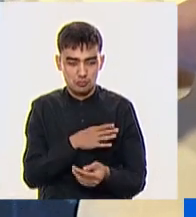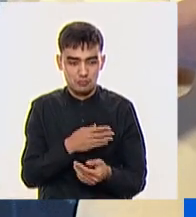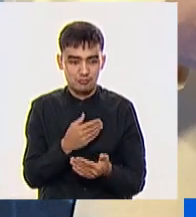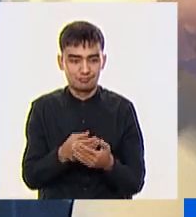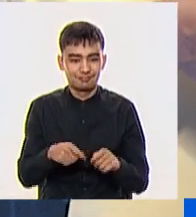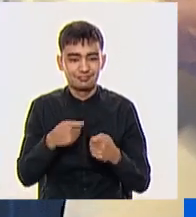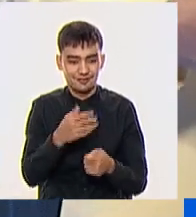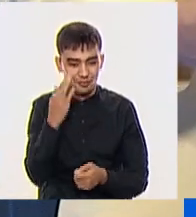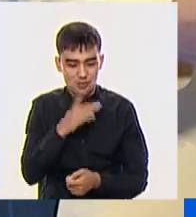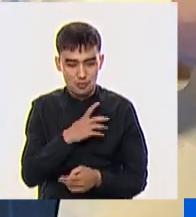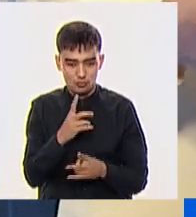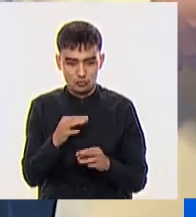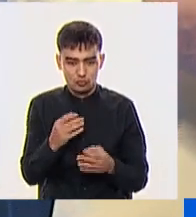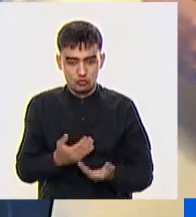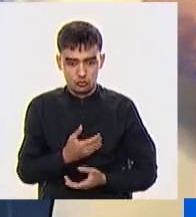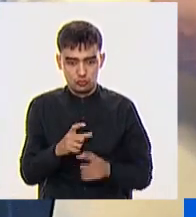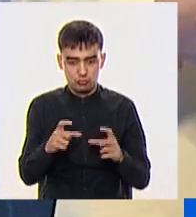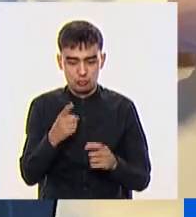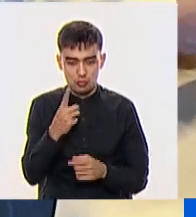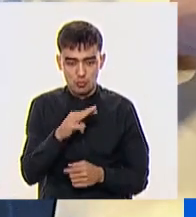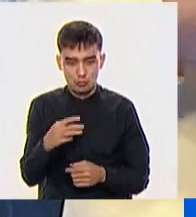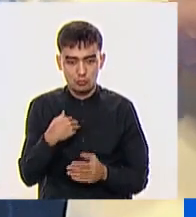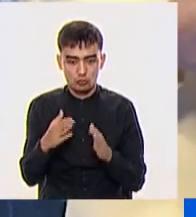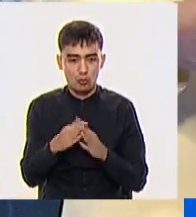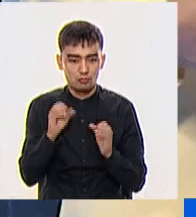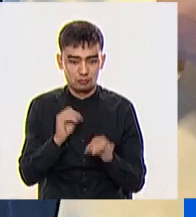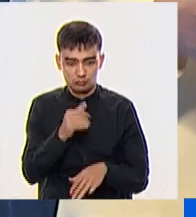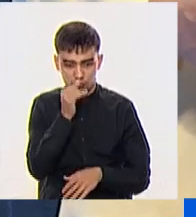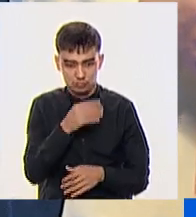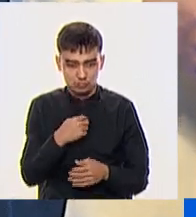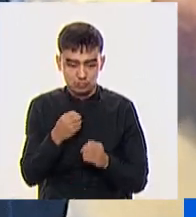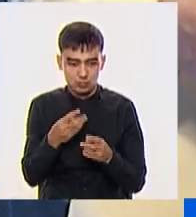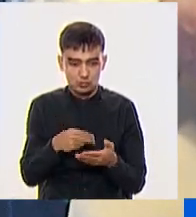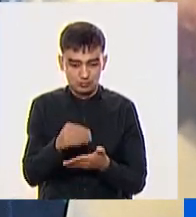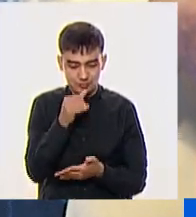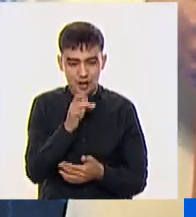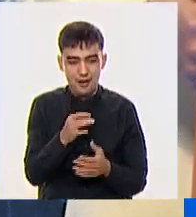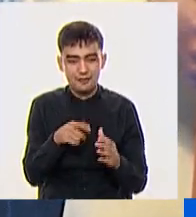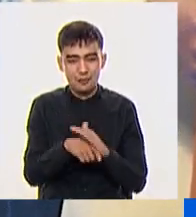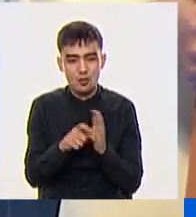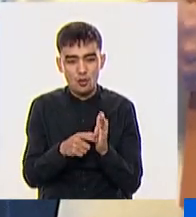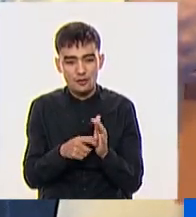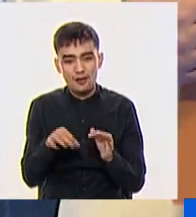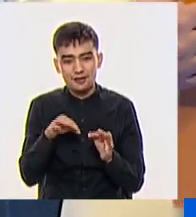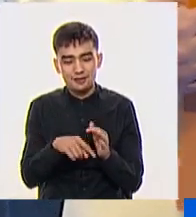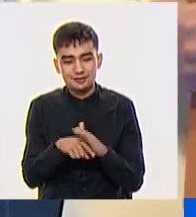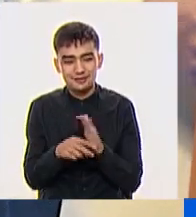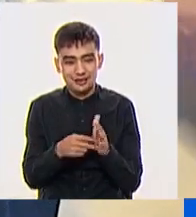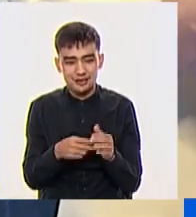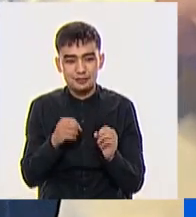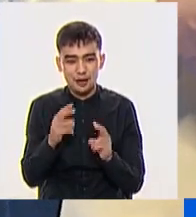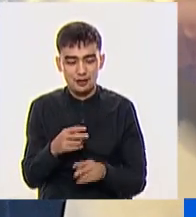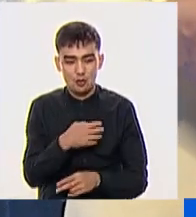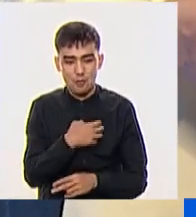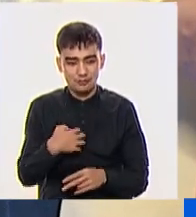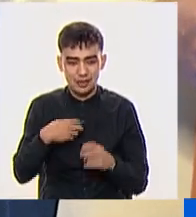ұсыныпты. Тұрғындар мұндай ақшаға үйді босатпаймыз деп бекініп отыр. Ал шенеуніктер бөлмелердің құнын өздері емес, арнайы